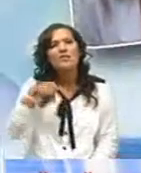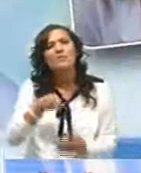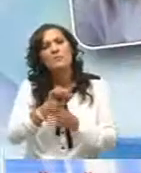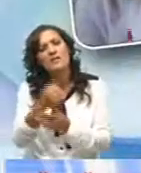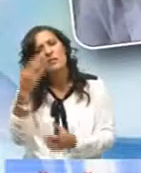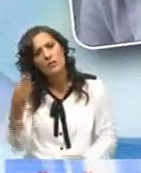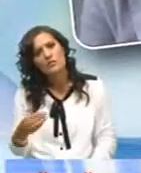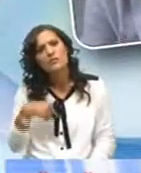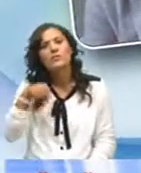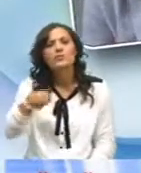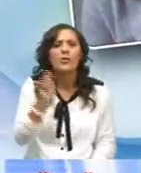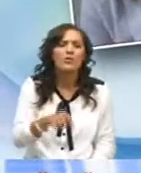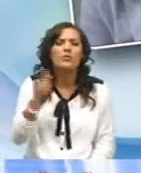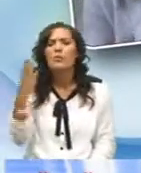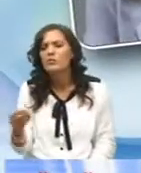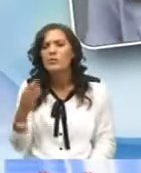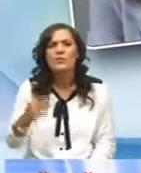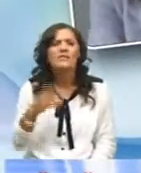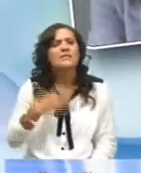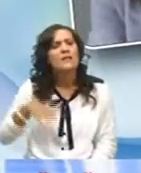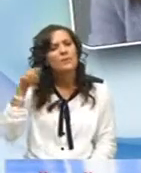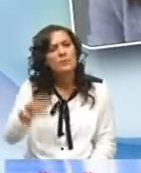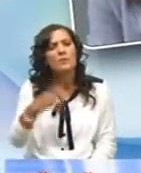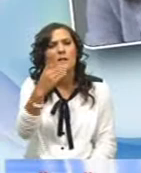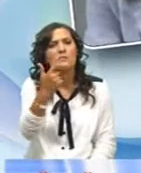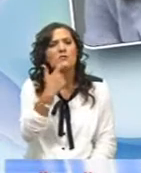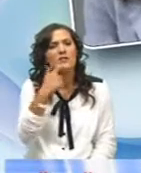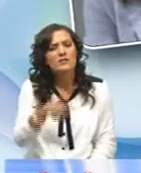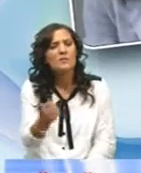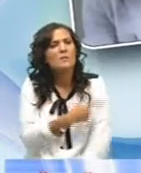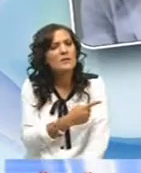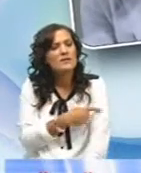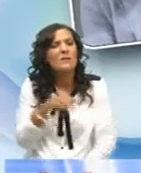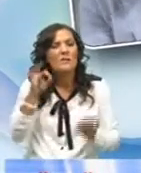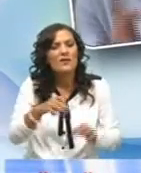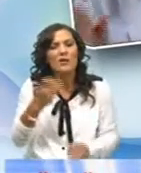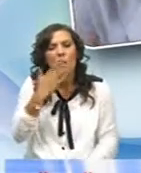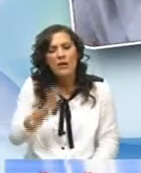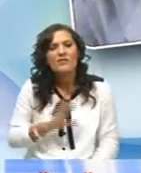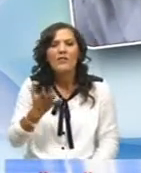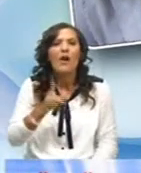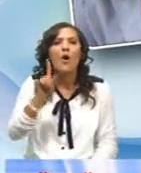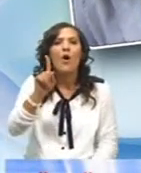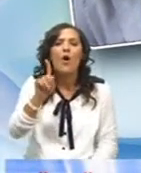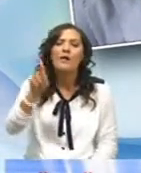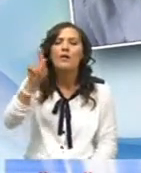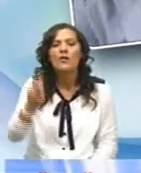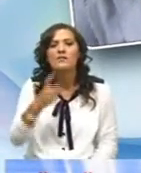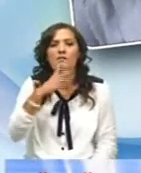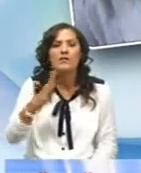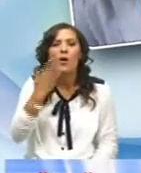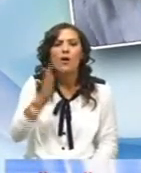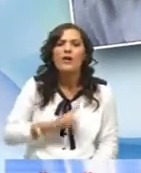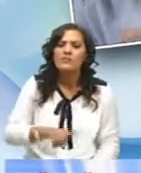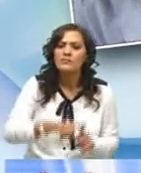Ben şu meslekte olacağım şunu olacağım Bunu olacağım ister Bunu beş buçuk yaşında ilkokul 1'inci sınıfa başlayan öğrenciler isterseniz 17 18